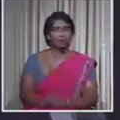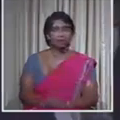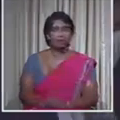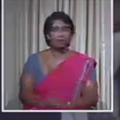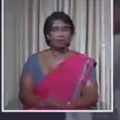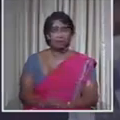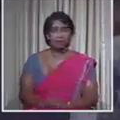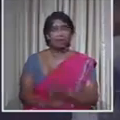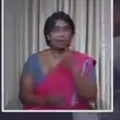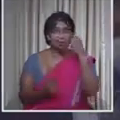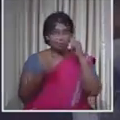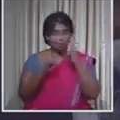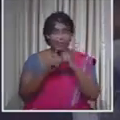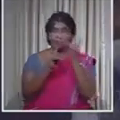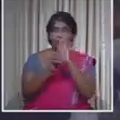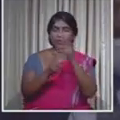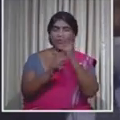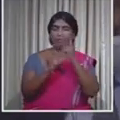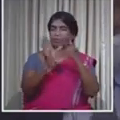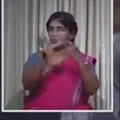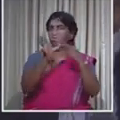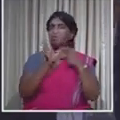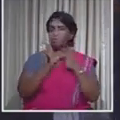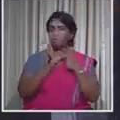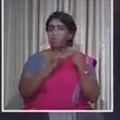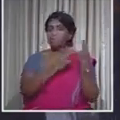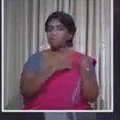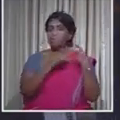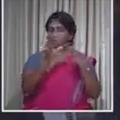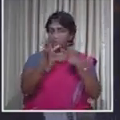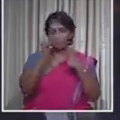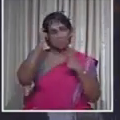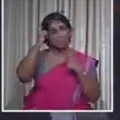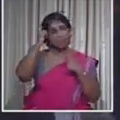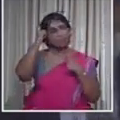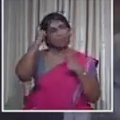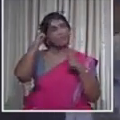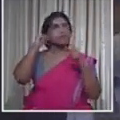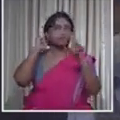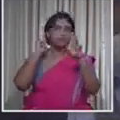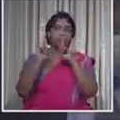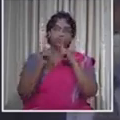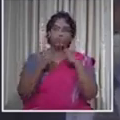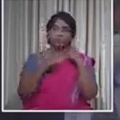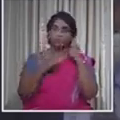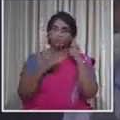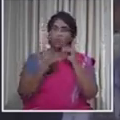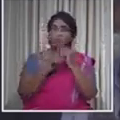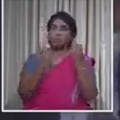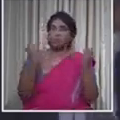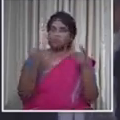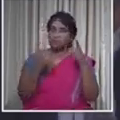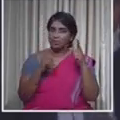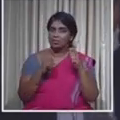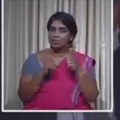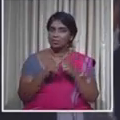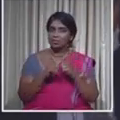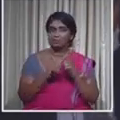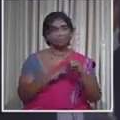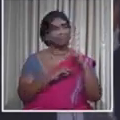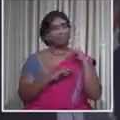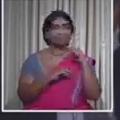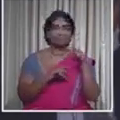මේ කාර්යාලයට ඍජු උත්තරයක් වගකීම් යුතු උත්තරයක් ලබා දීම ගැන මම දන්නවා ඔබතුමා කොමත් පොළොන්නරුවේ ඉන්න බොහොම කොන්ද